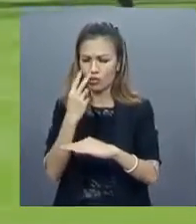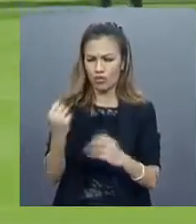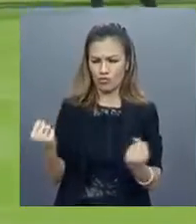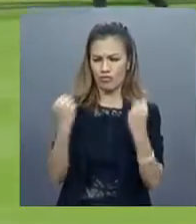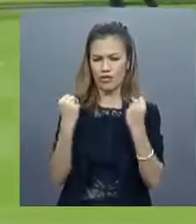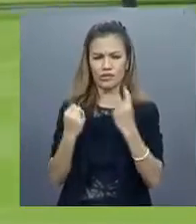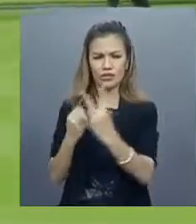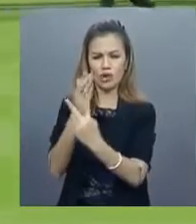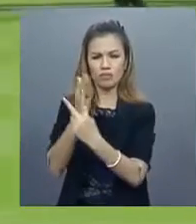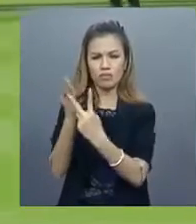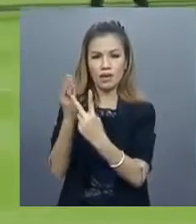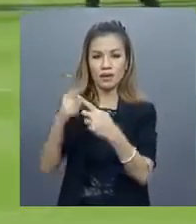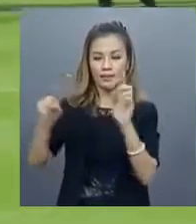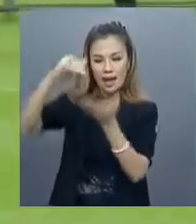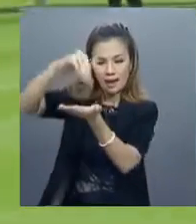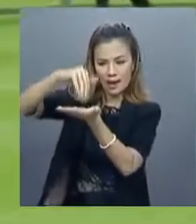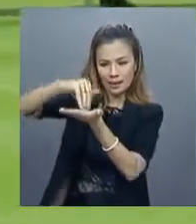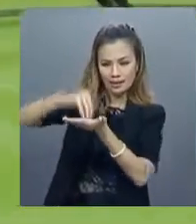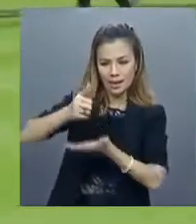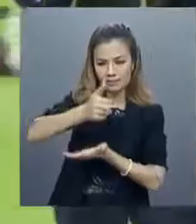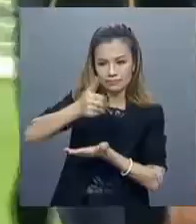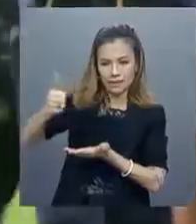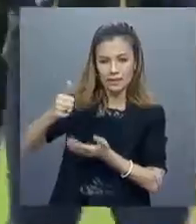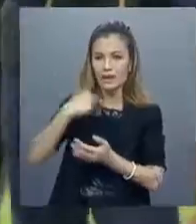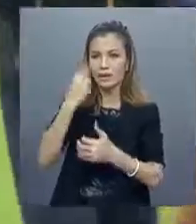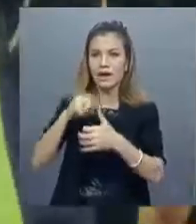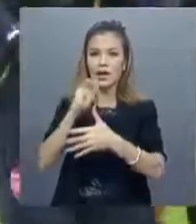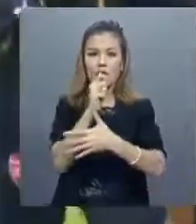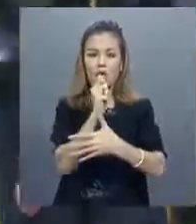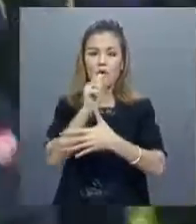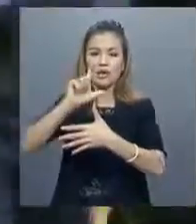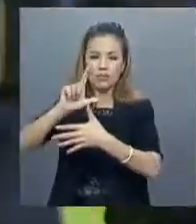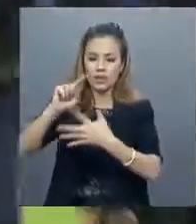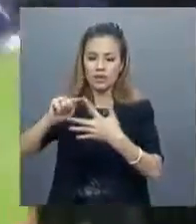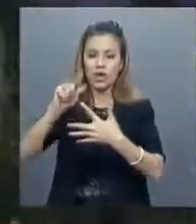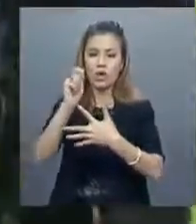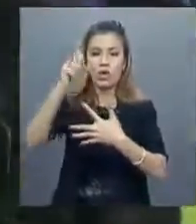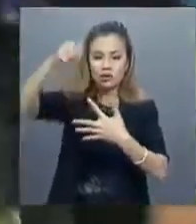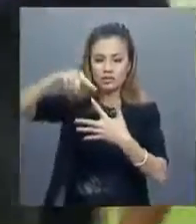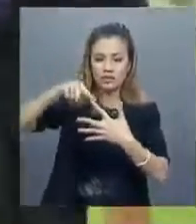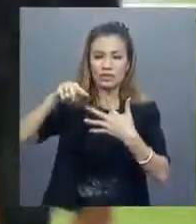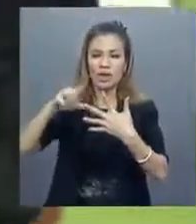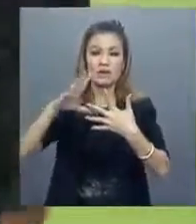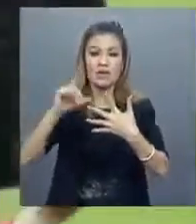แต่ยังมีนักเตะตัวหลักพร้อมลงสนามหลายคนนะครับนำโดยโอลิเวียเชรูเมซุตโอซิลแล้วก็อเล็กซิสซานเช